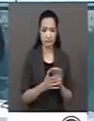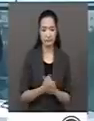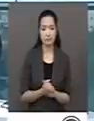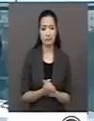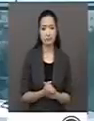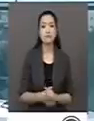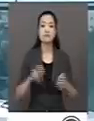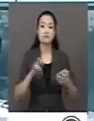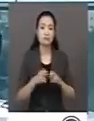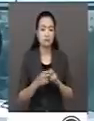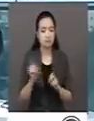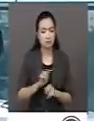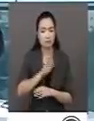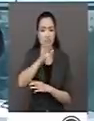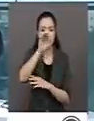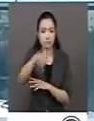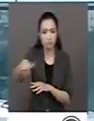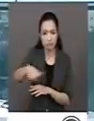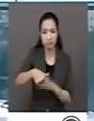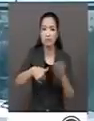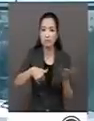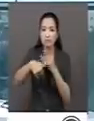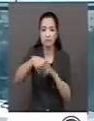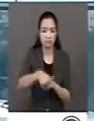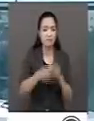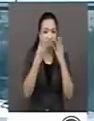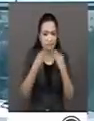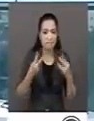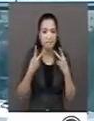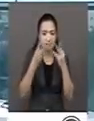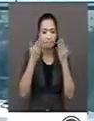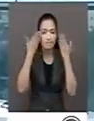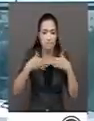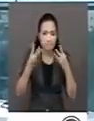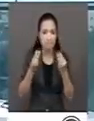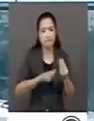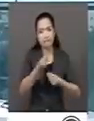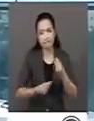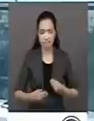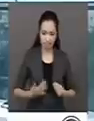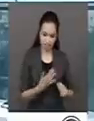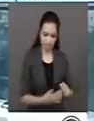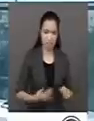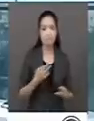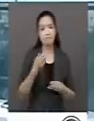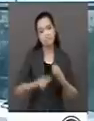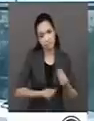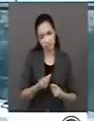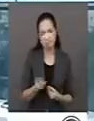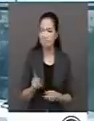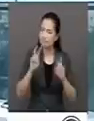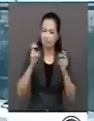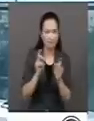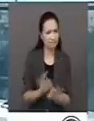ปัญหาการล่าช้างเพื่อเอางาเพื่อค้าอวัยวะเรื่องนี้ก็ยังเป็นประเด็นสำคัญในสังคมและล่าสุด